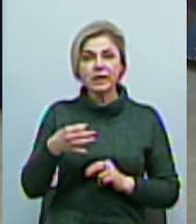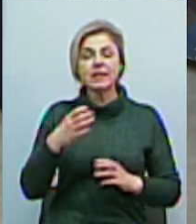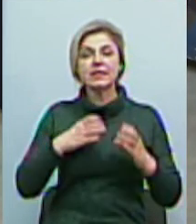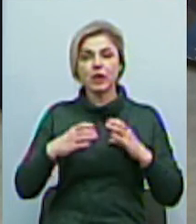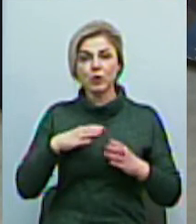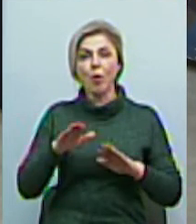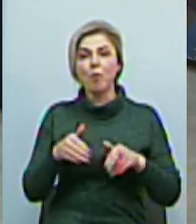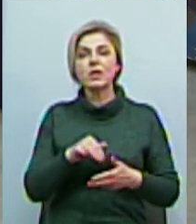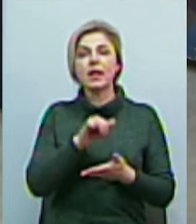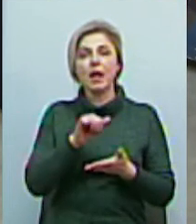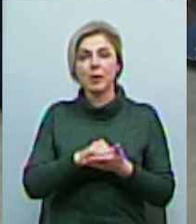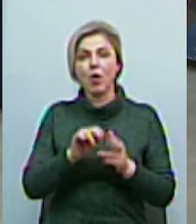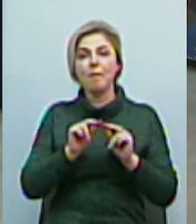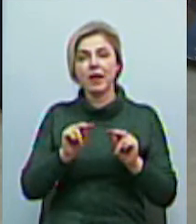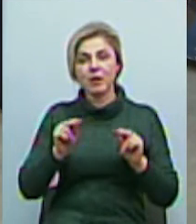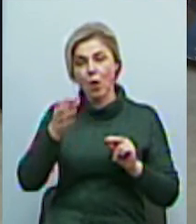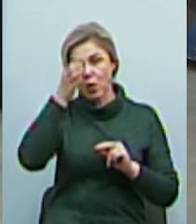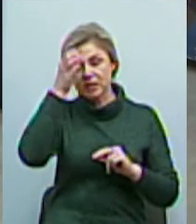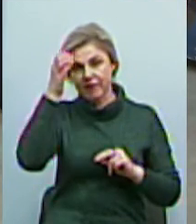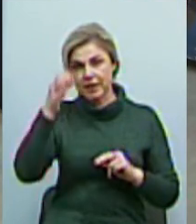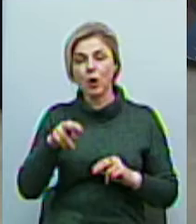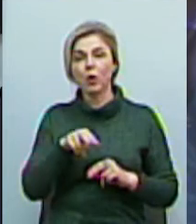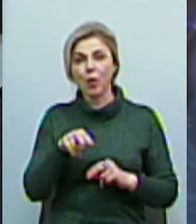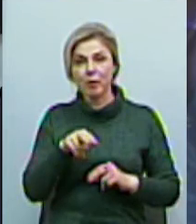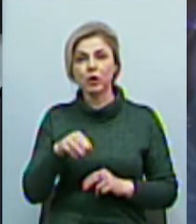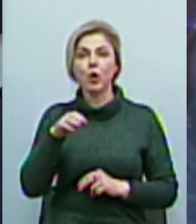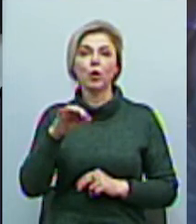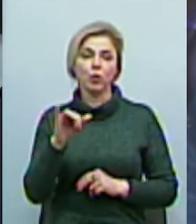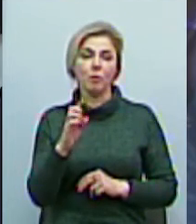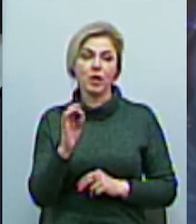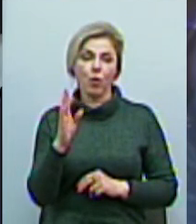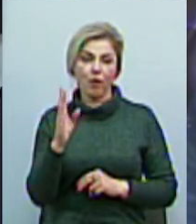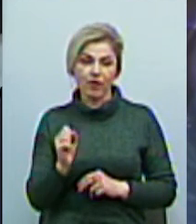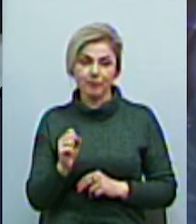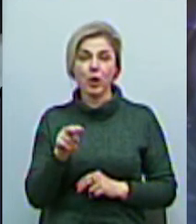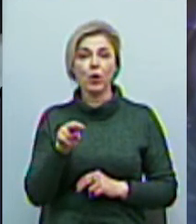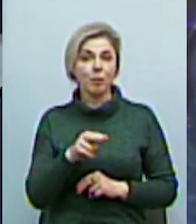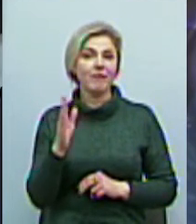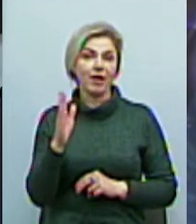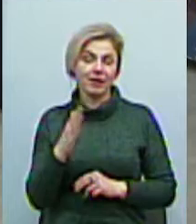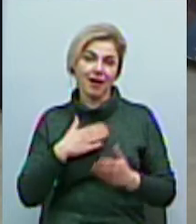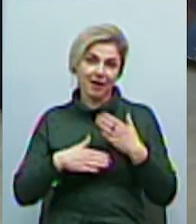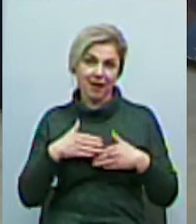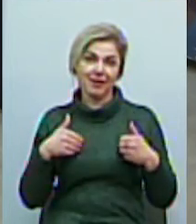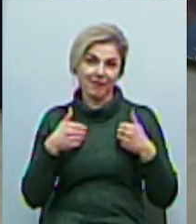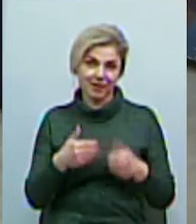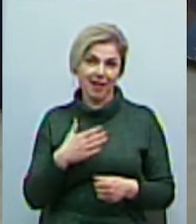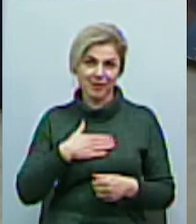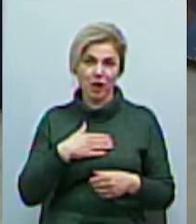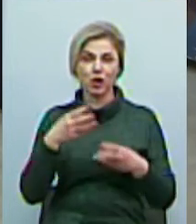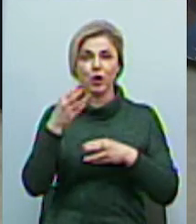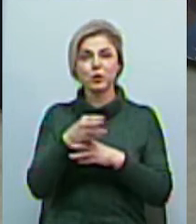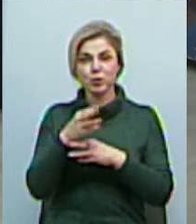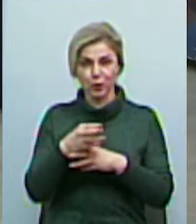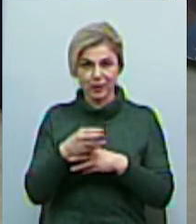інституту післядипломної педагогічної освіти Людмила Трубнікова. Людмила Володимирівна, я рада вітати вас в нашій студії. Вітаю